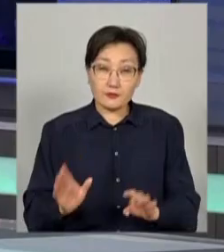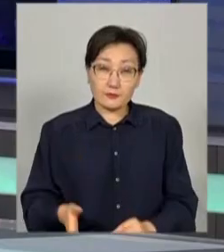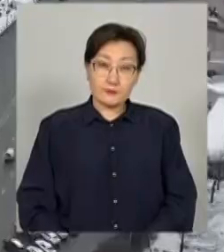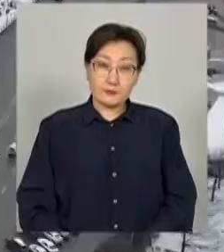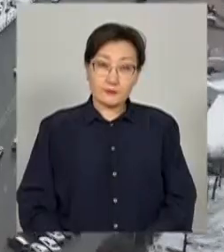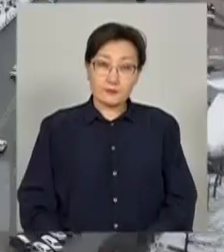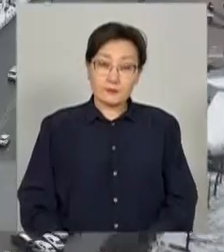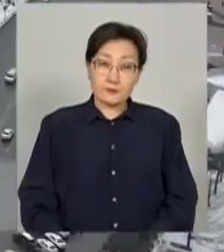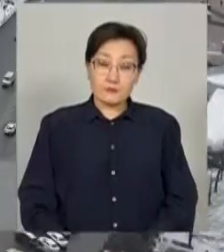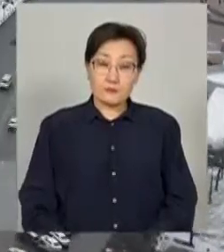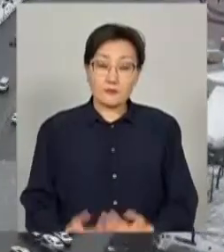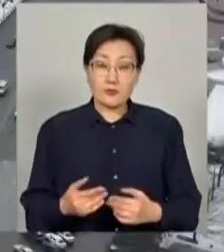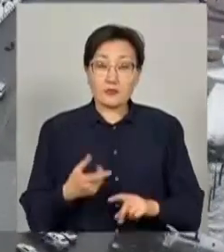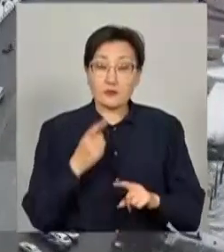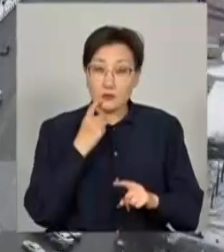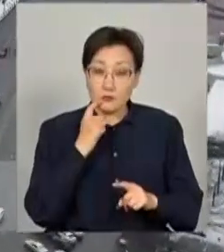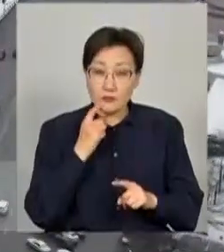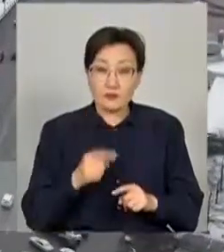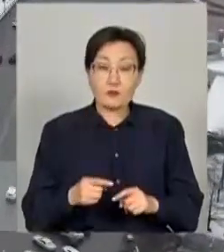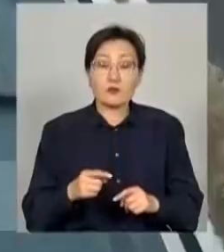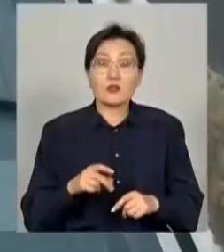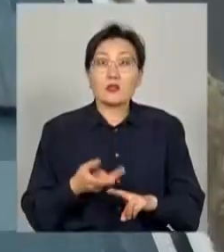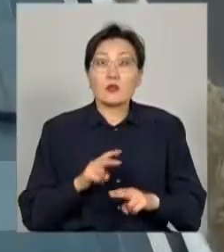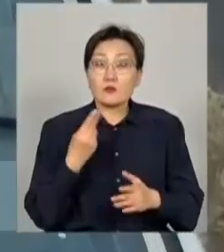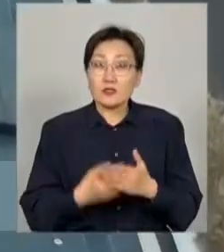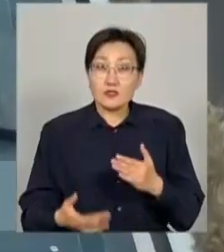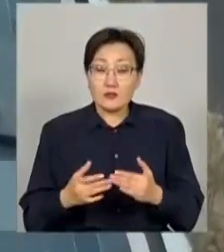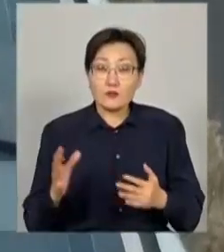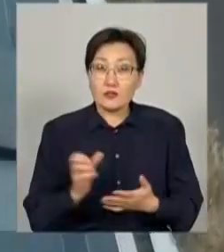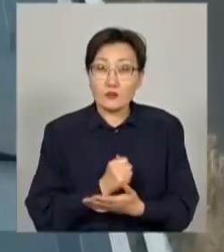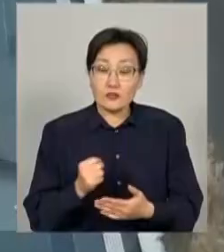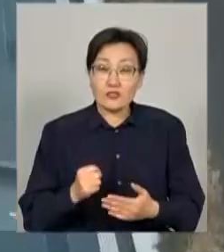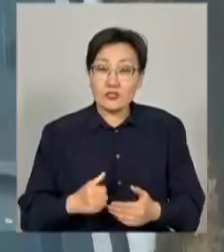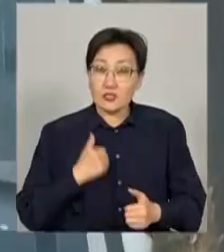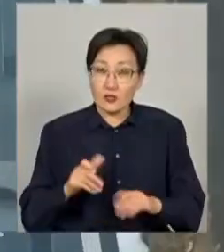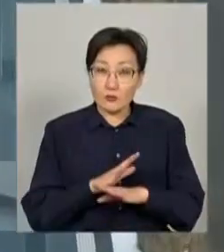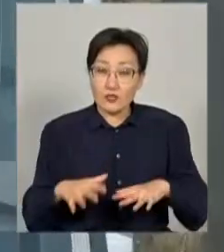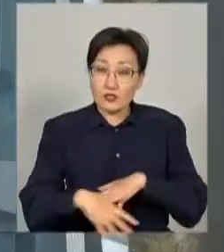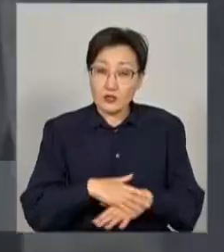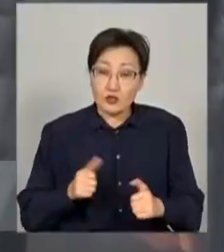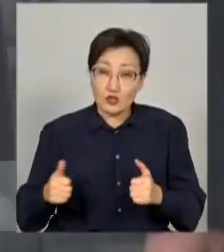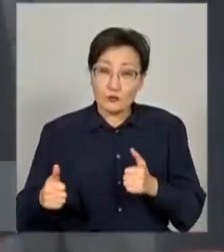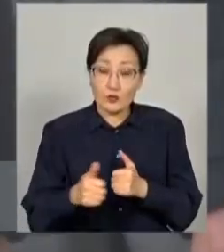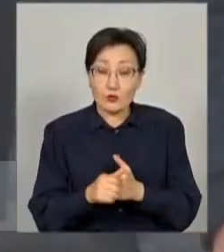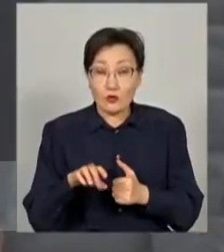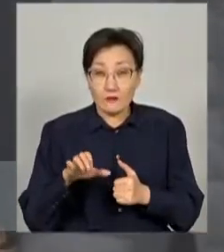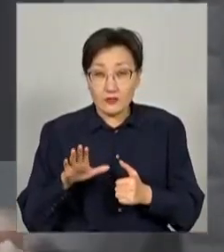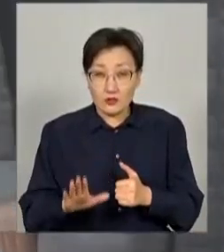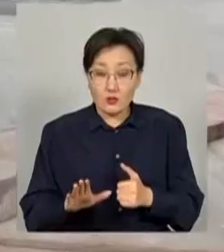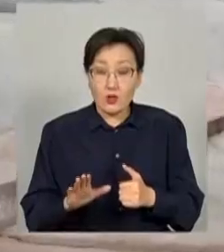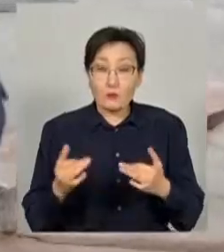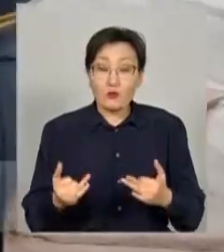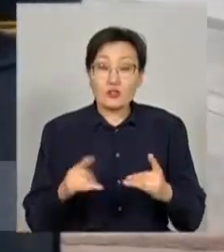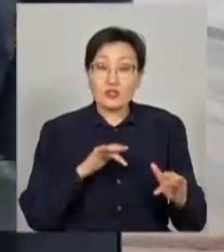жалғастырады. Қиындық көрсе жасымайтын, табысқа жетсе тасымайтын халық қана озат. Осылай деген президент Қасым-Жомарт Тоқаев